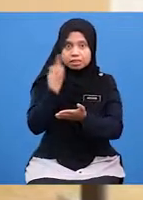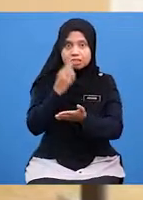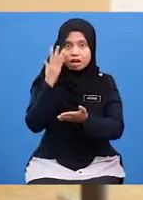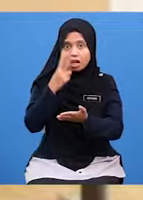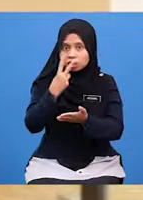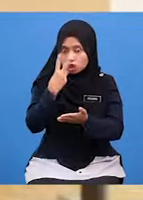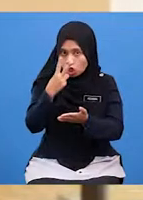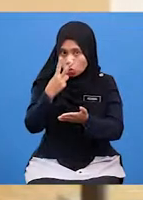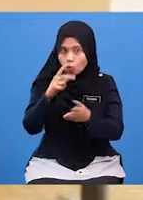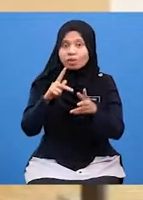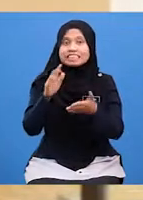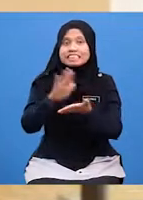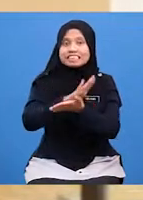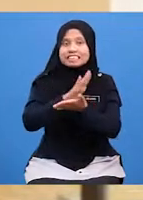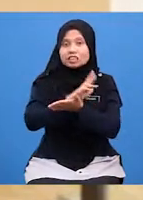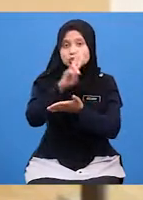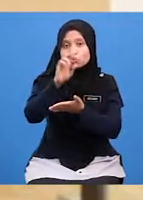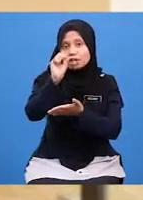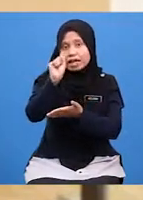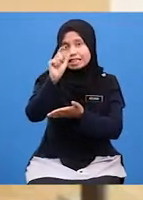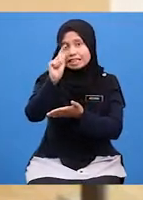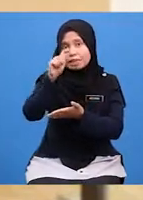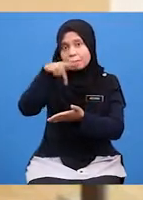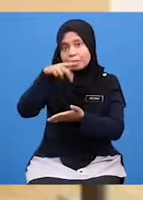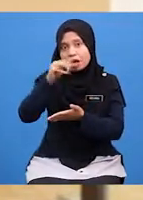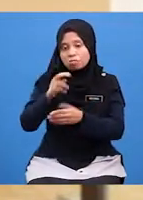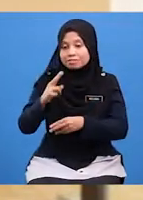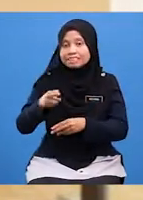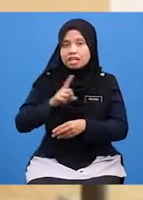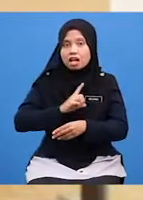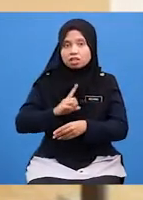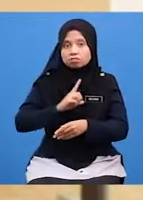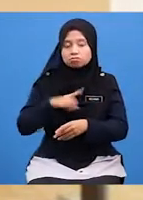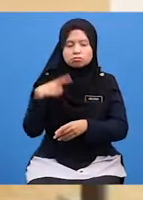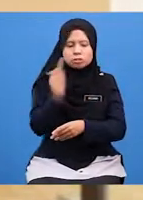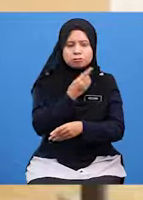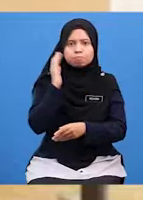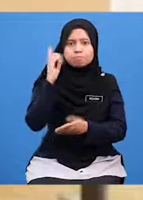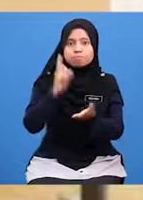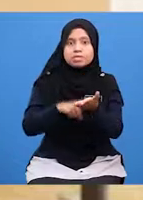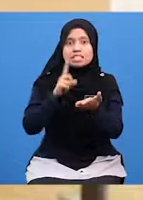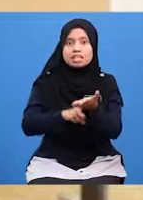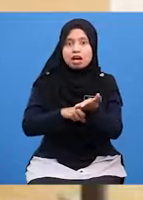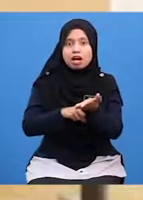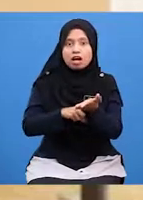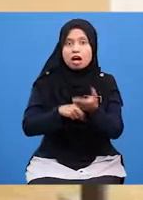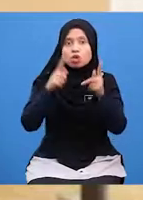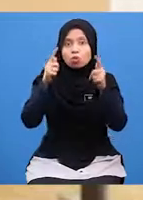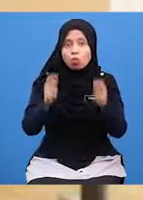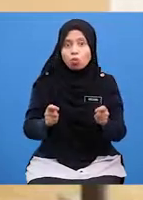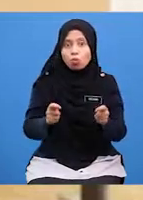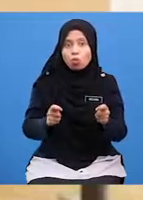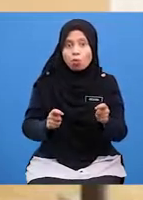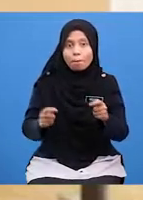tentang kertas tua STPM iaitu Sejarah Islam. Kita akan membincangkan tentang tokoh penerokaan